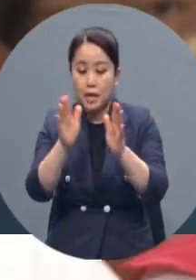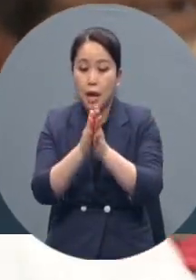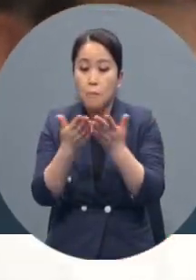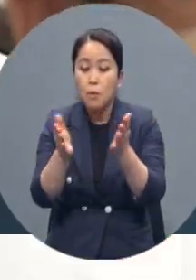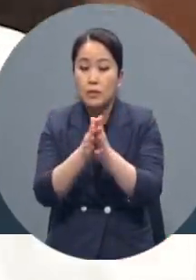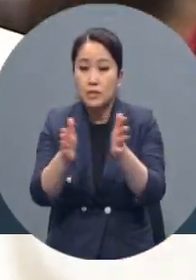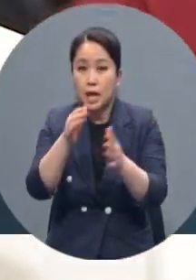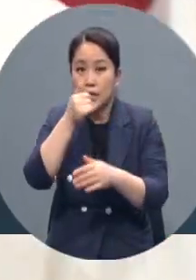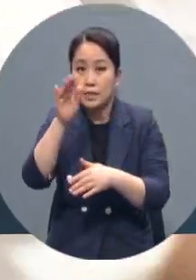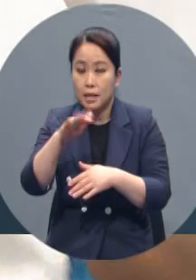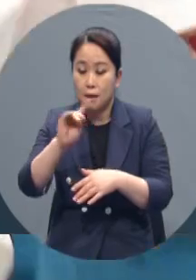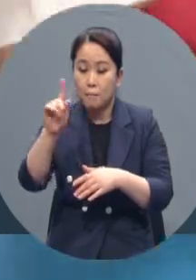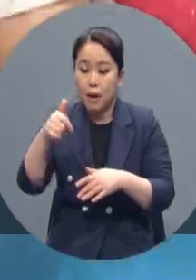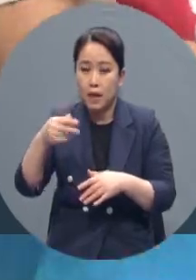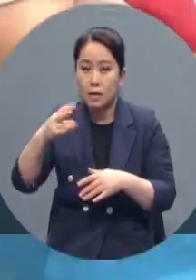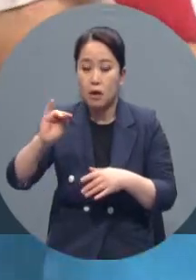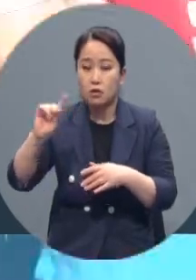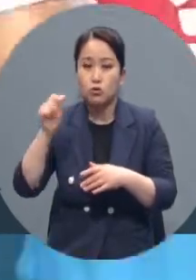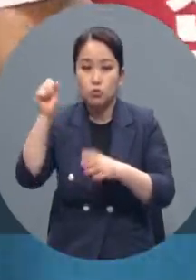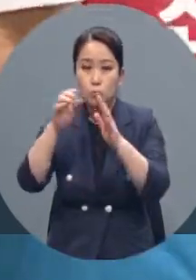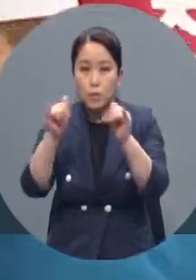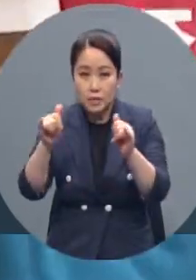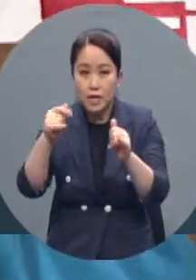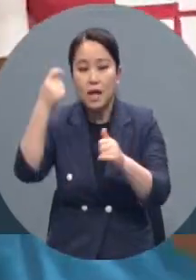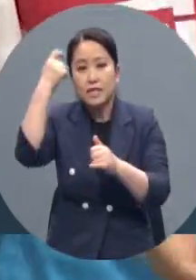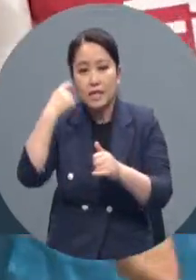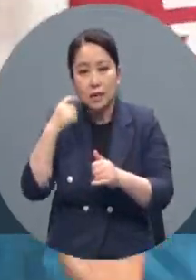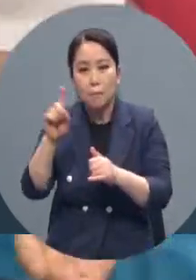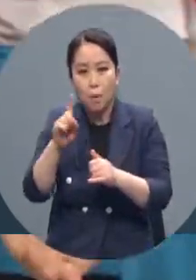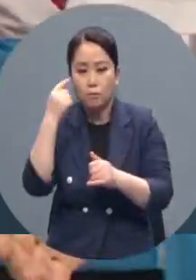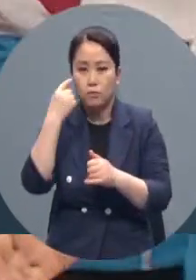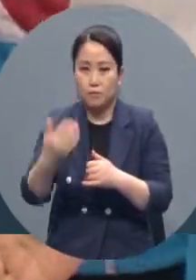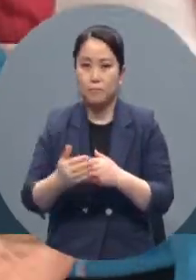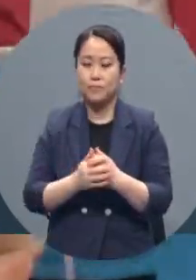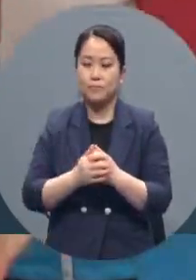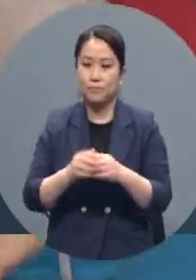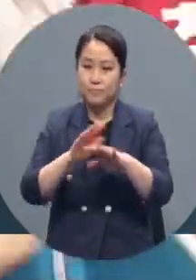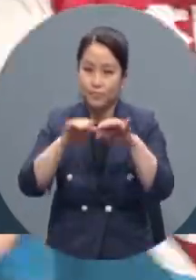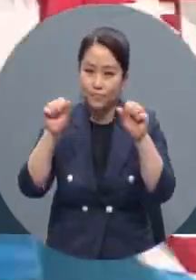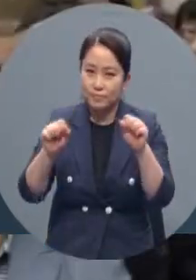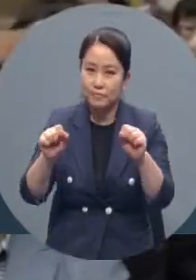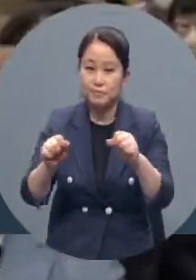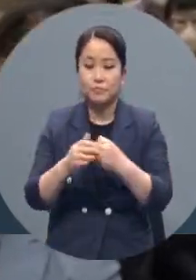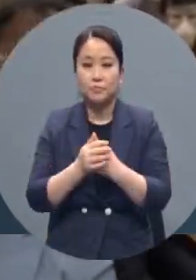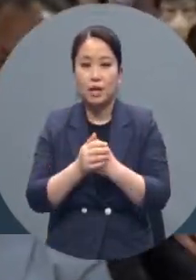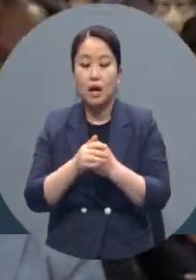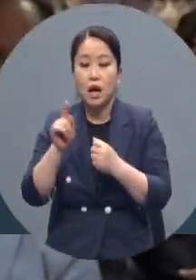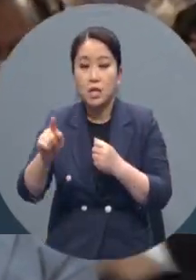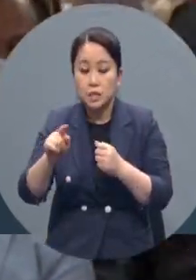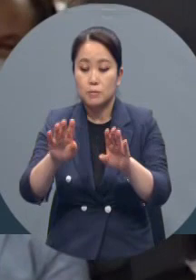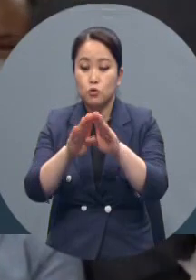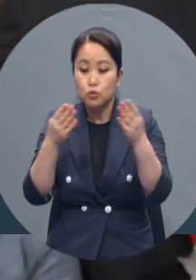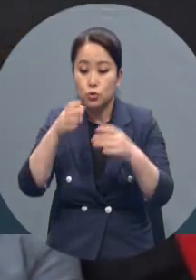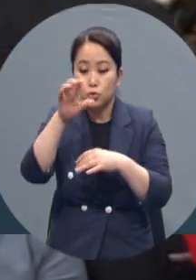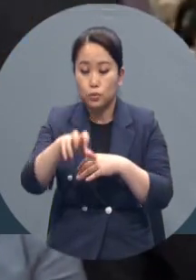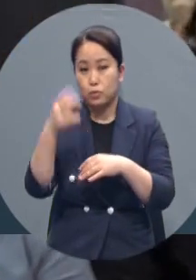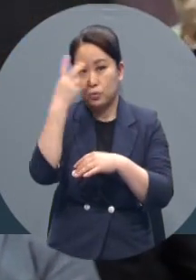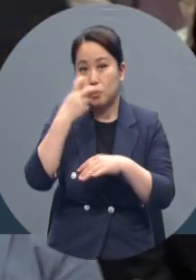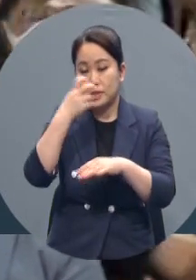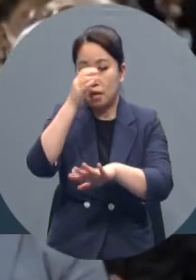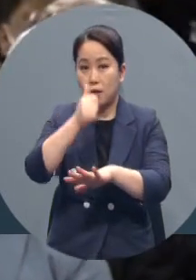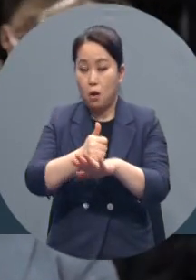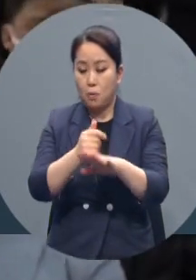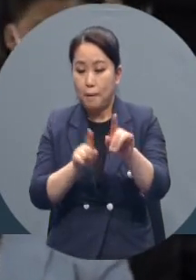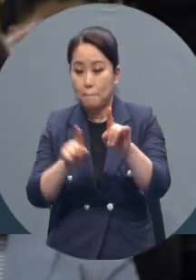여기서 박형준 후보 소감 한마디 들어보겠습니다. 안녕하십니까? 네, 안녕하세요. 네, 네, 지금 반갑습니다. 네. 출구조사 결과 앞서고 계신데